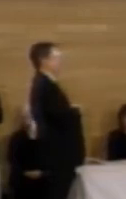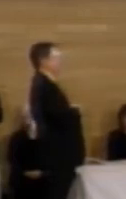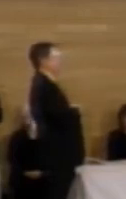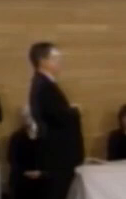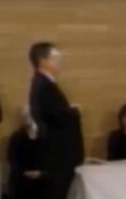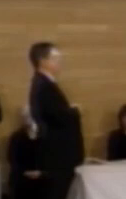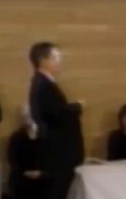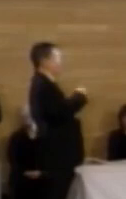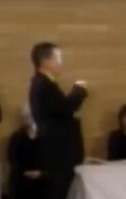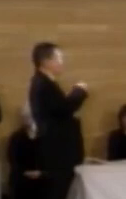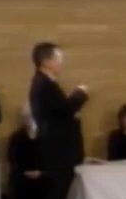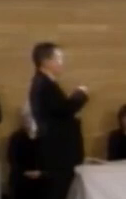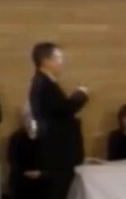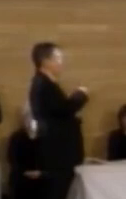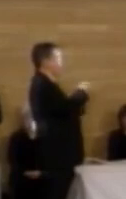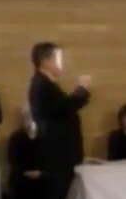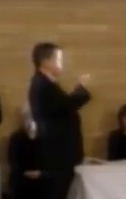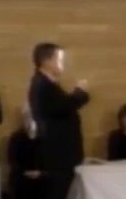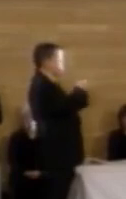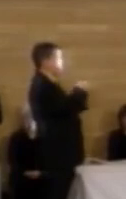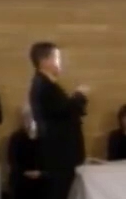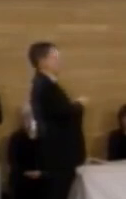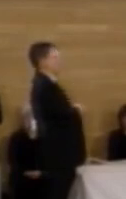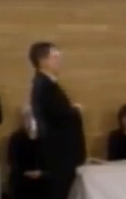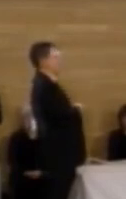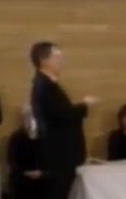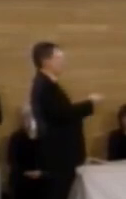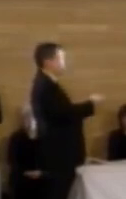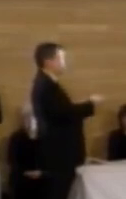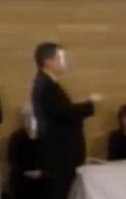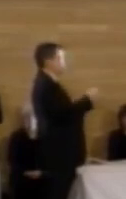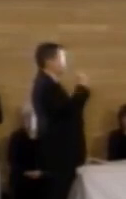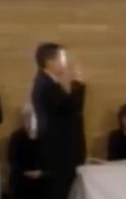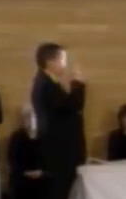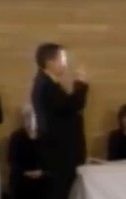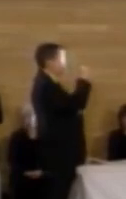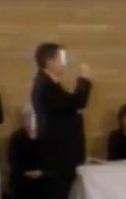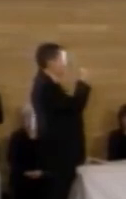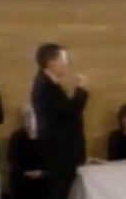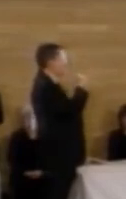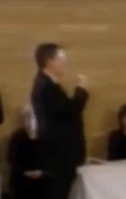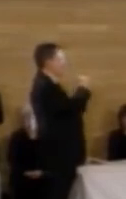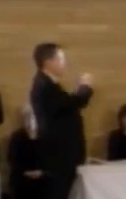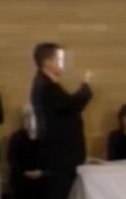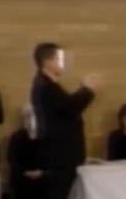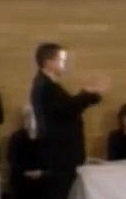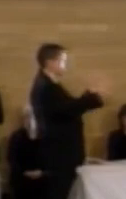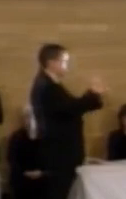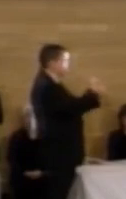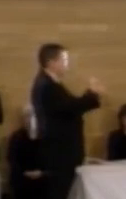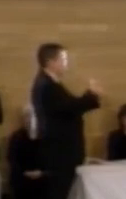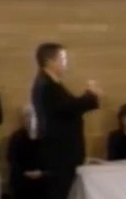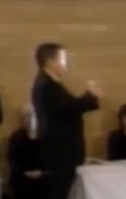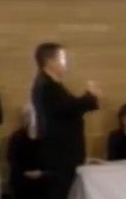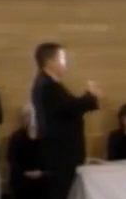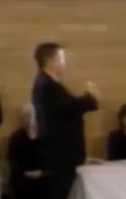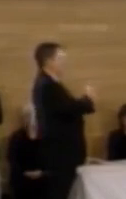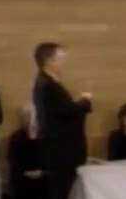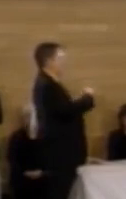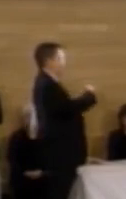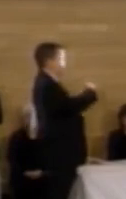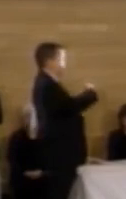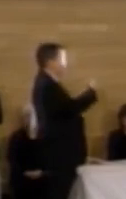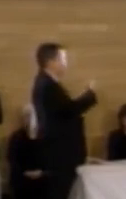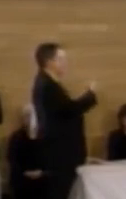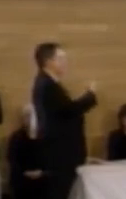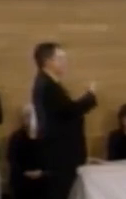ここ大槌町においても慣れ親しんだ町並みが消え、873人の方々が犠牲とな